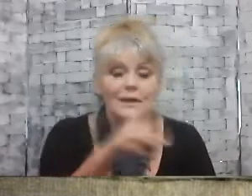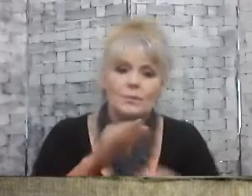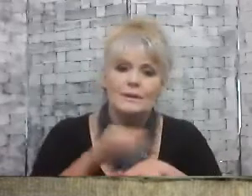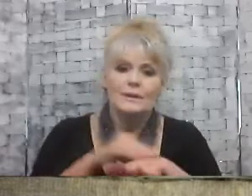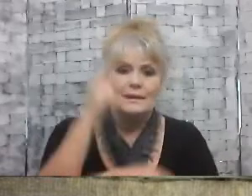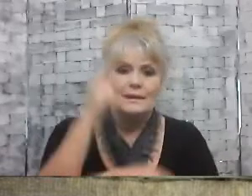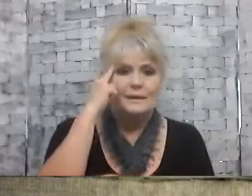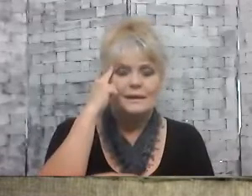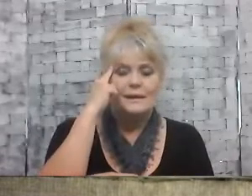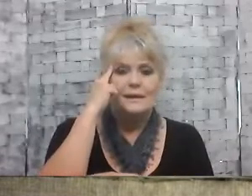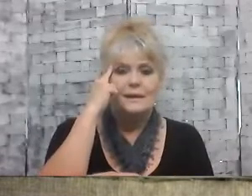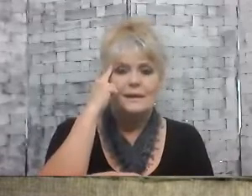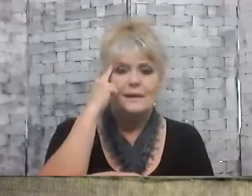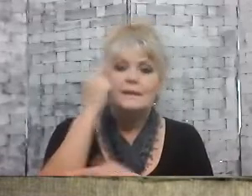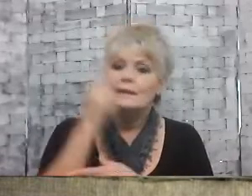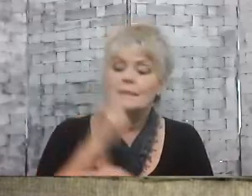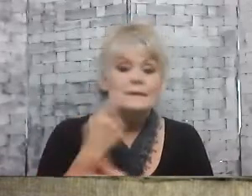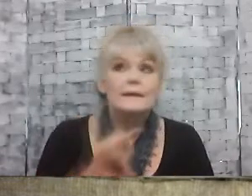nie.